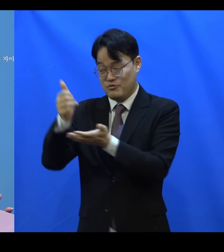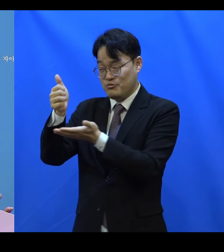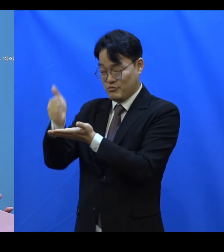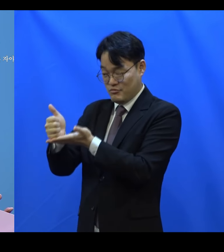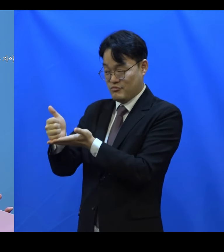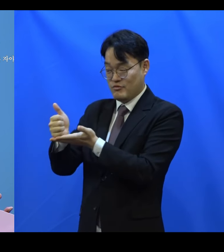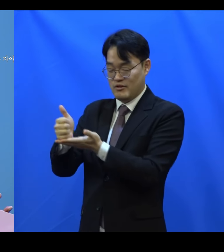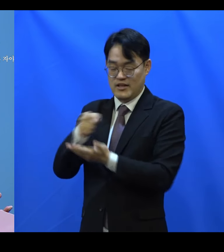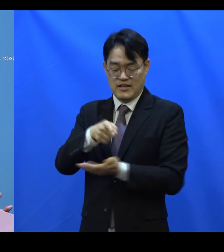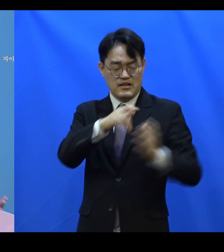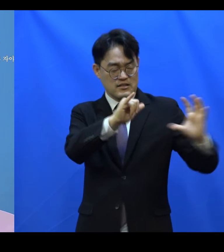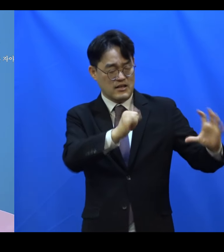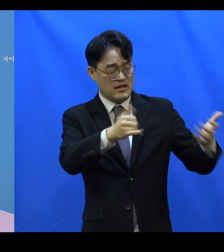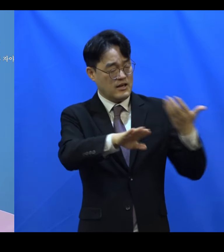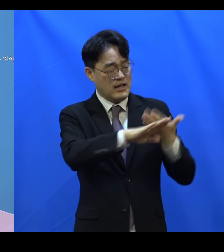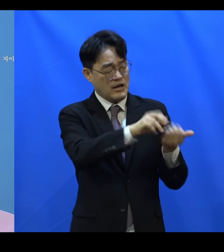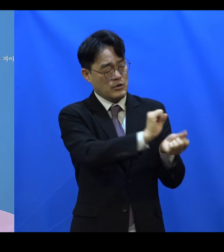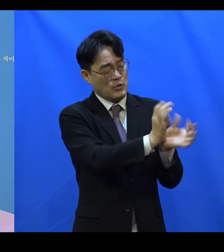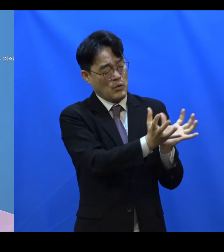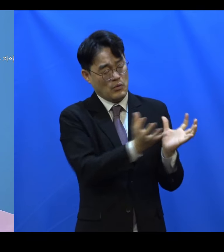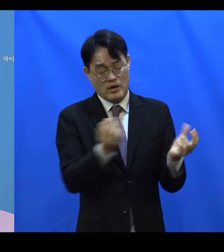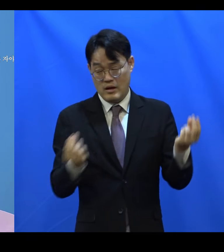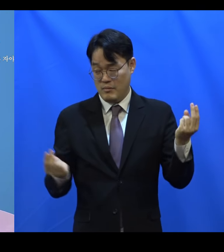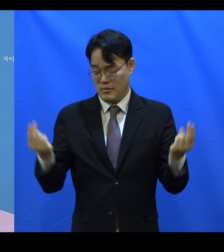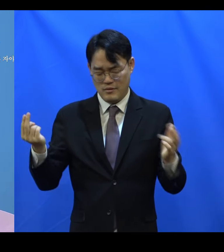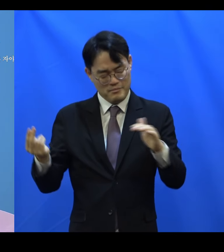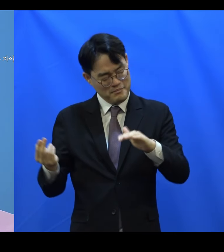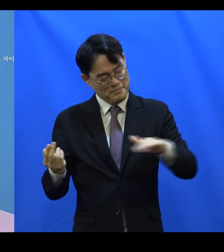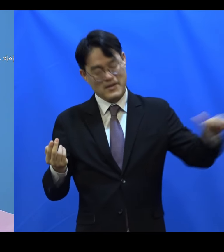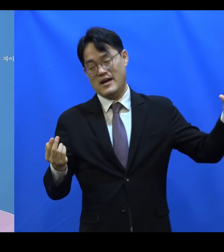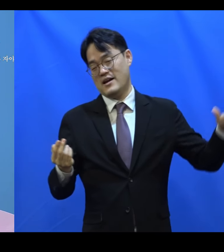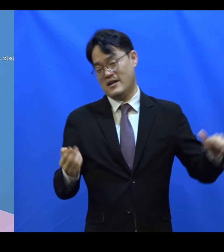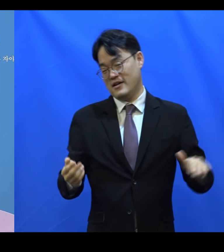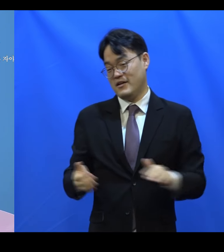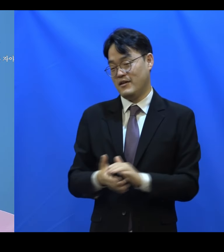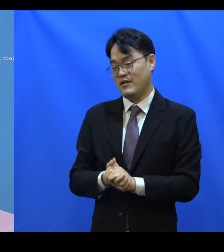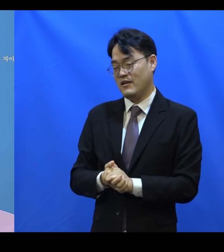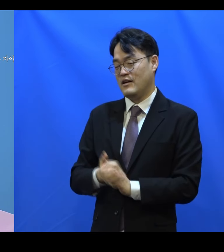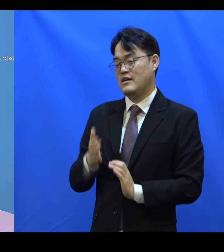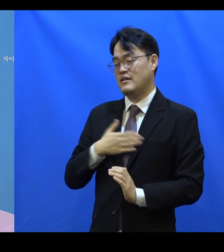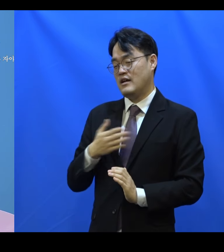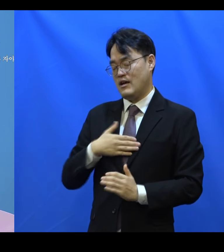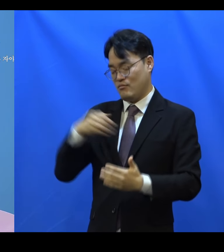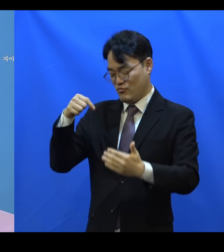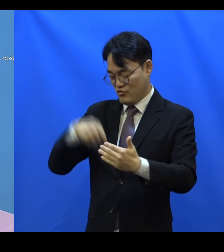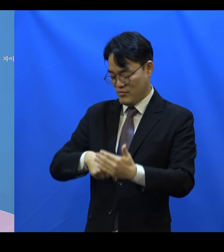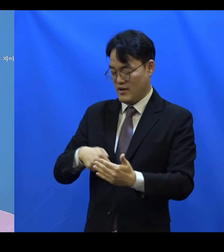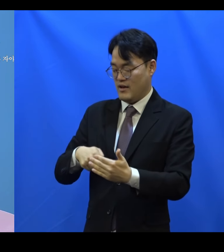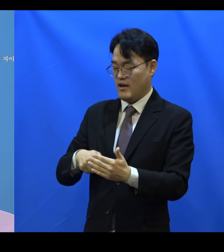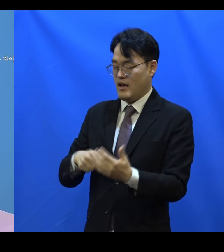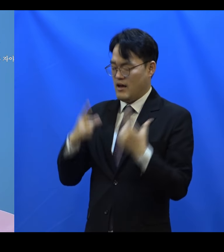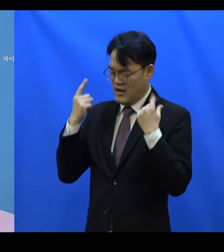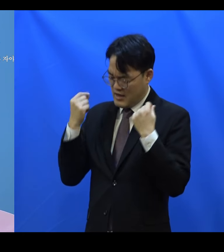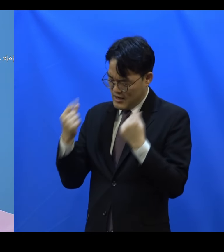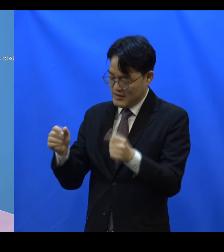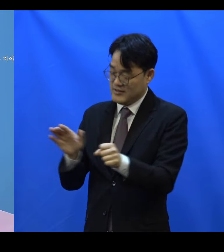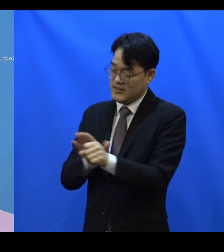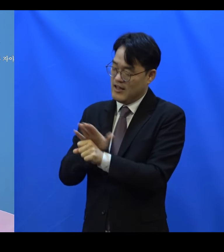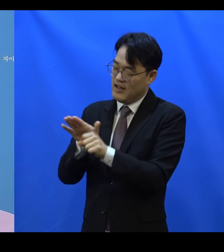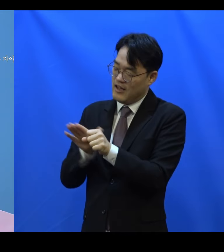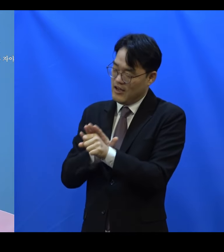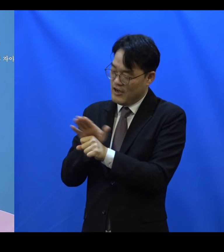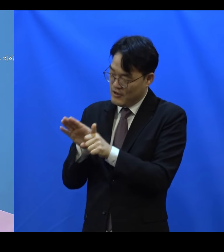있으랴. 나의 삶에 한결같은 은혜와 사랑으로 가득하게 하소서.